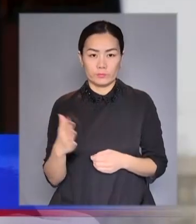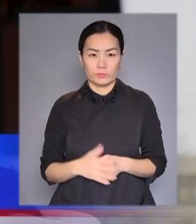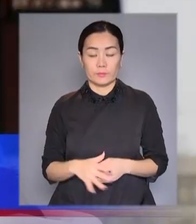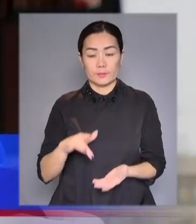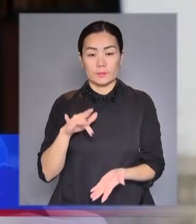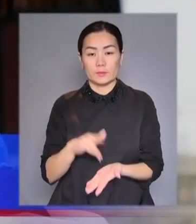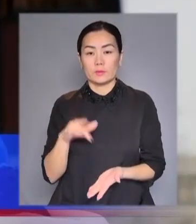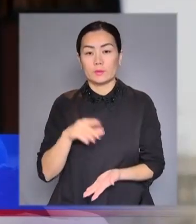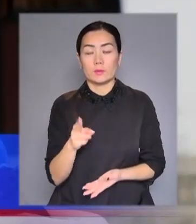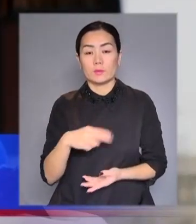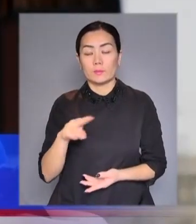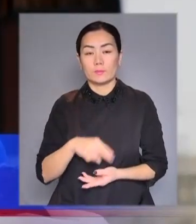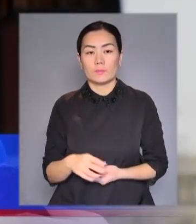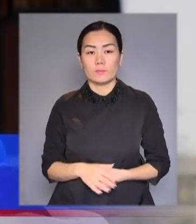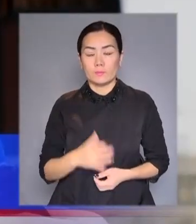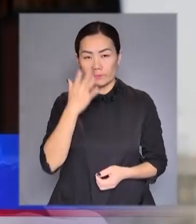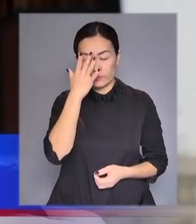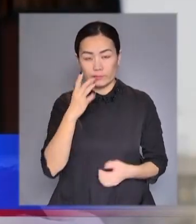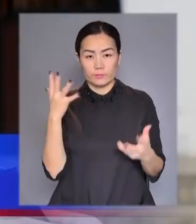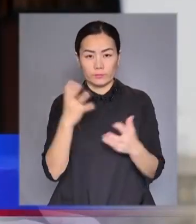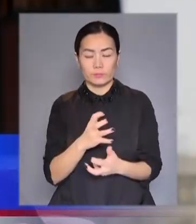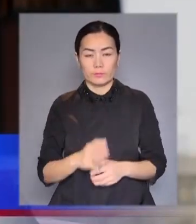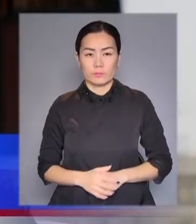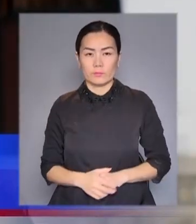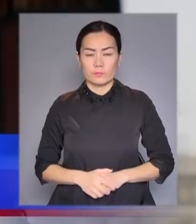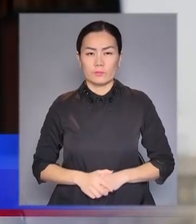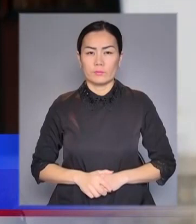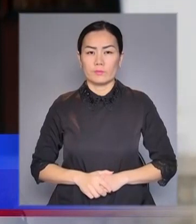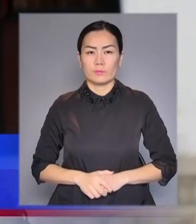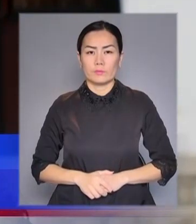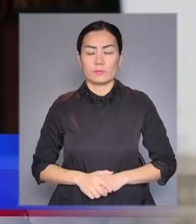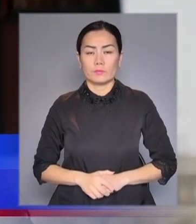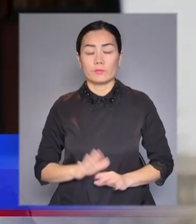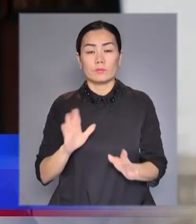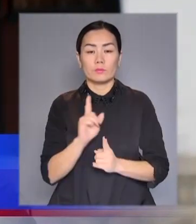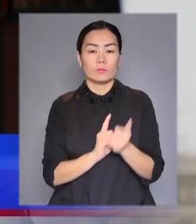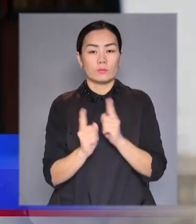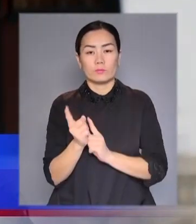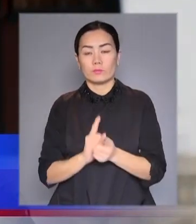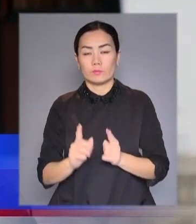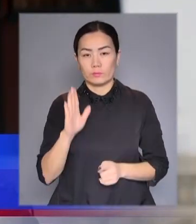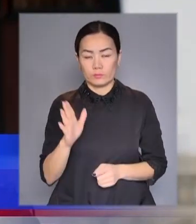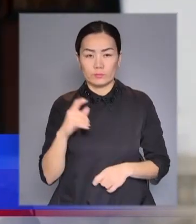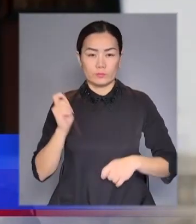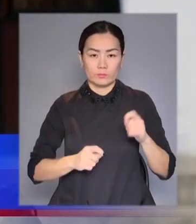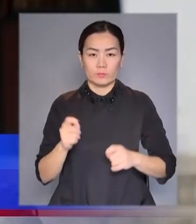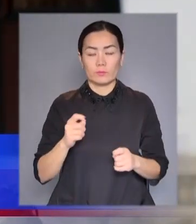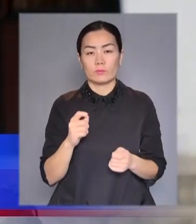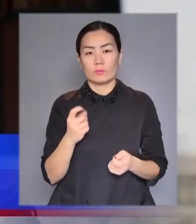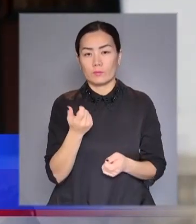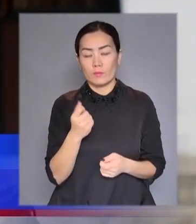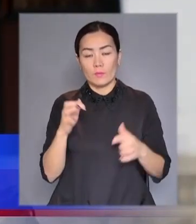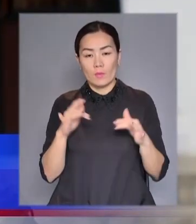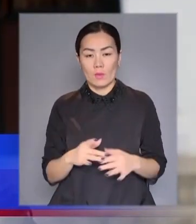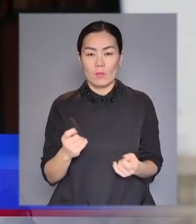екінші онкүндіктің басында фронтальды бөліктердің өтуімен тұрақсыз ауа райы күтіледі, яғни жауын шашын жауып,